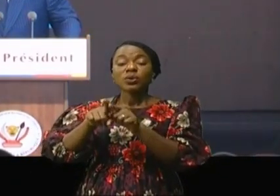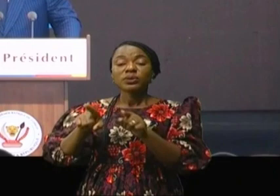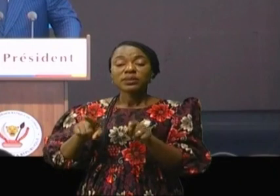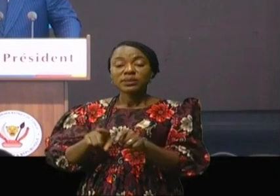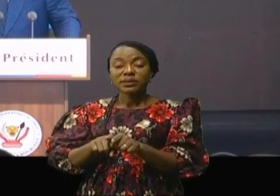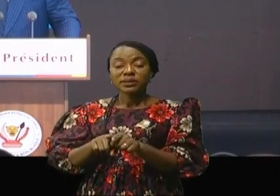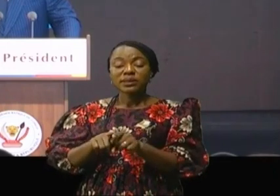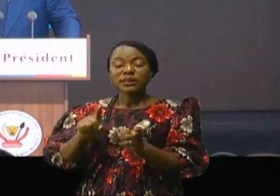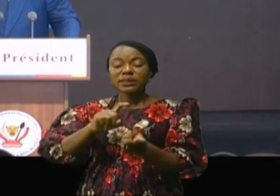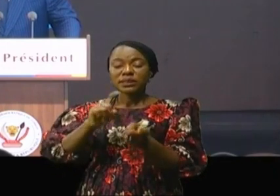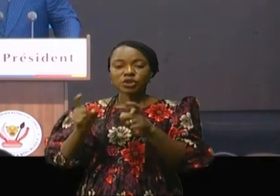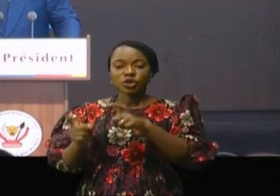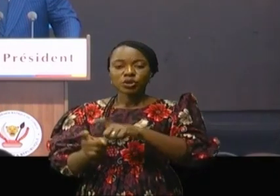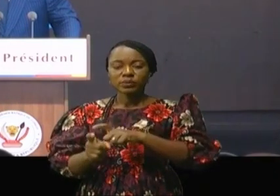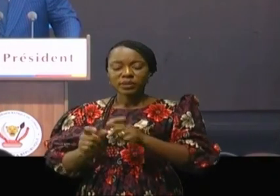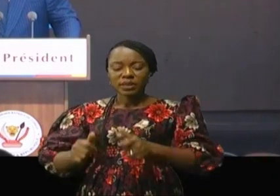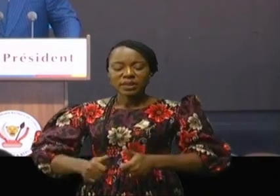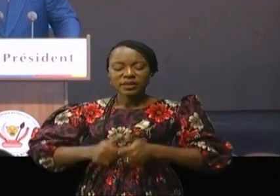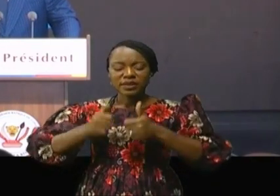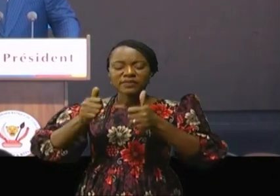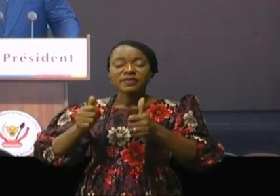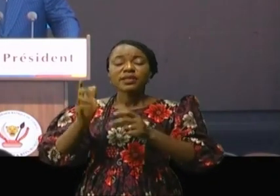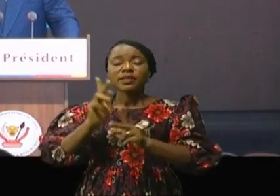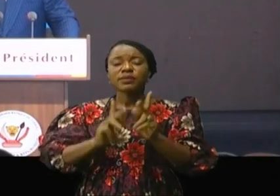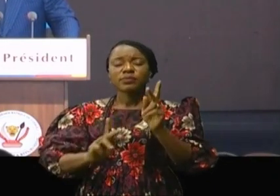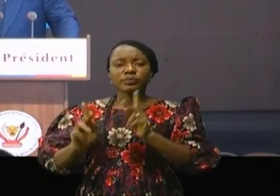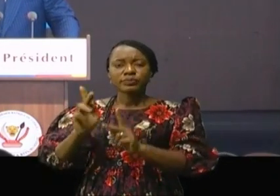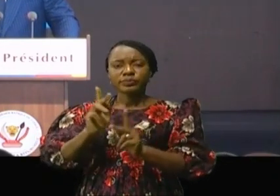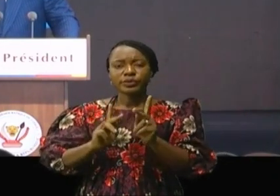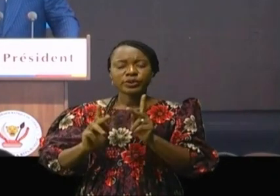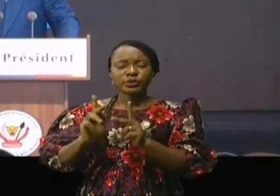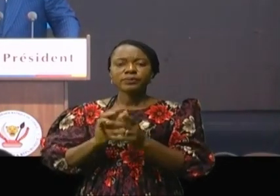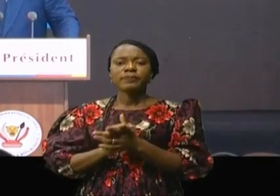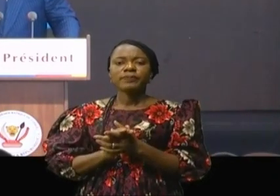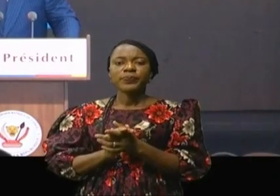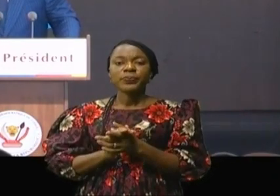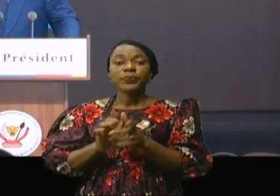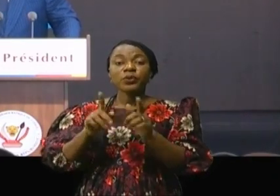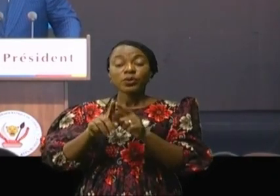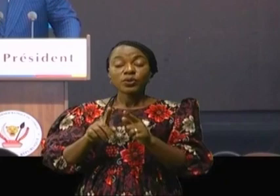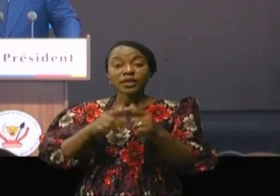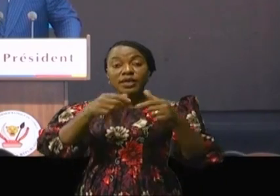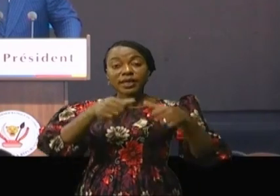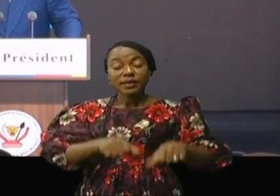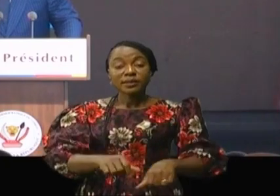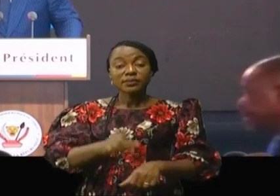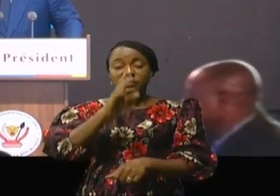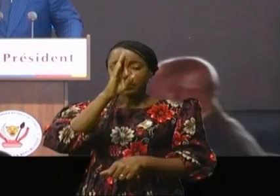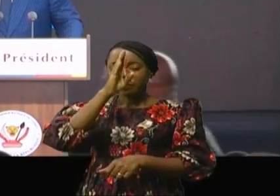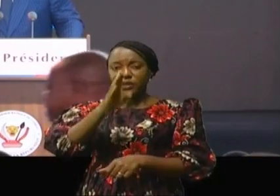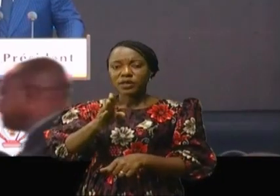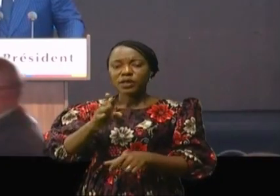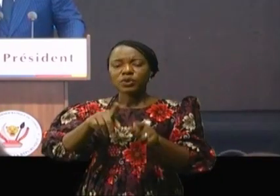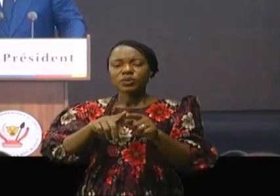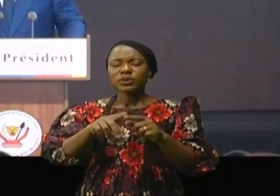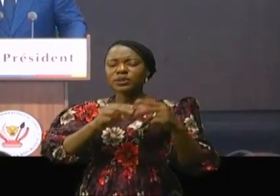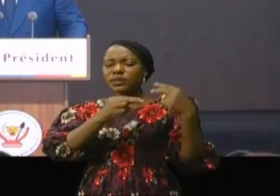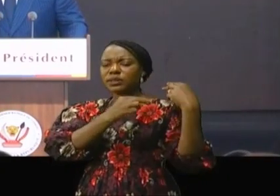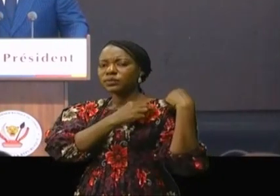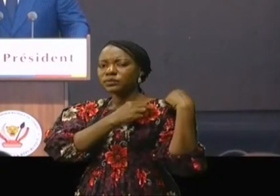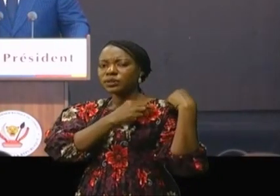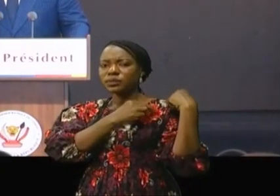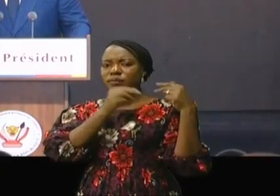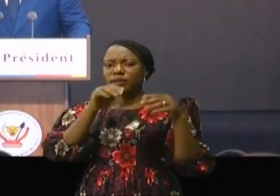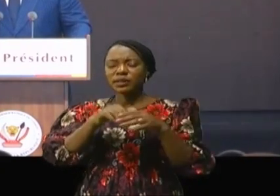de l'amélioration des conditions de vie de nos populations, tout en demeurant conscient et responsable quant